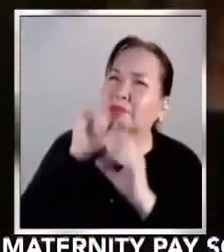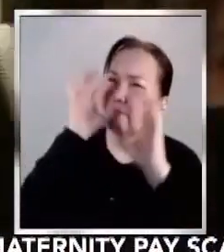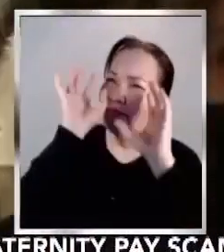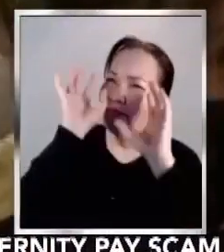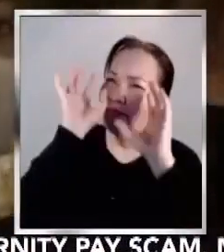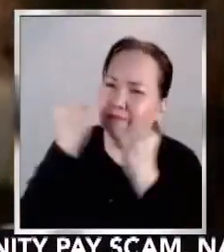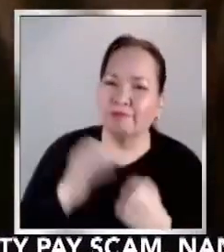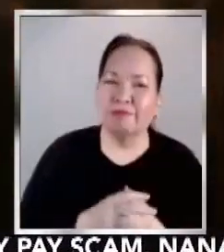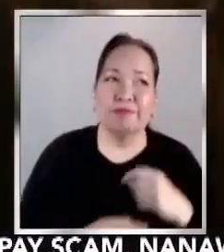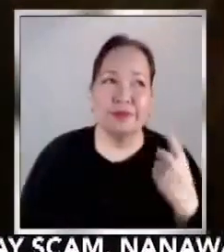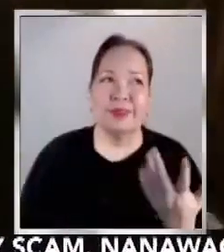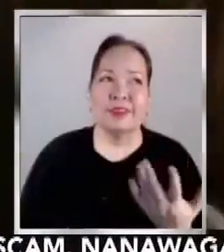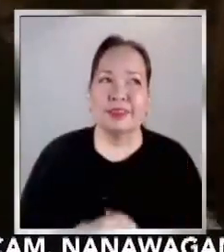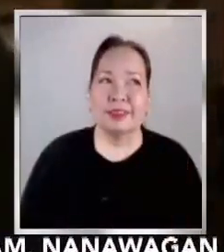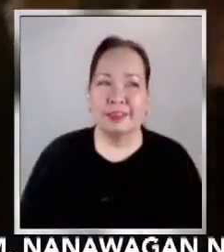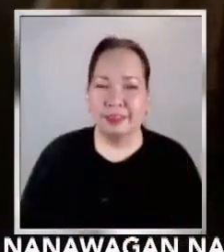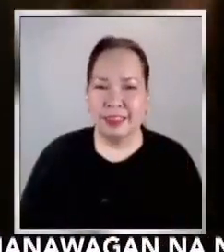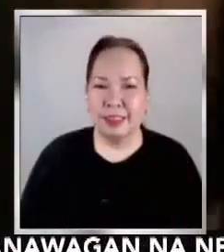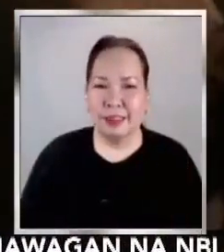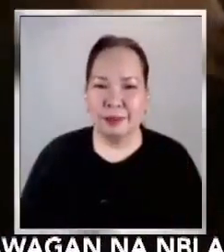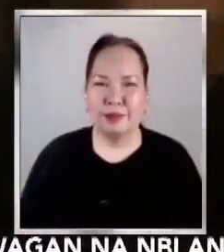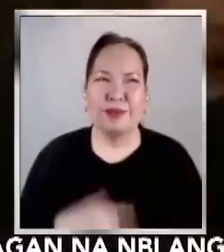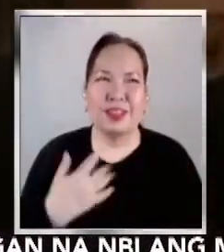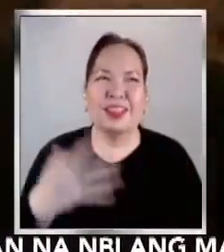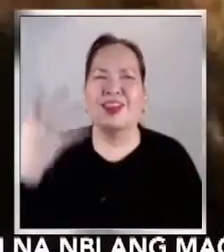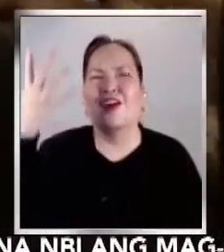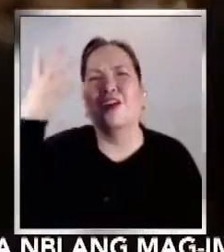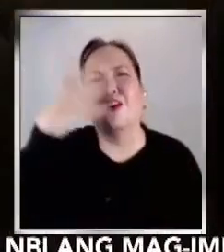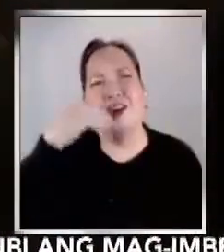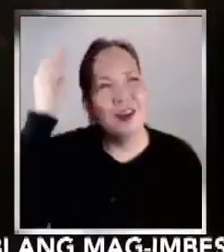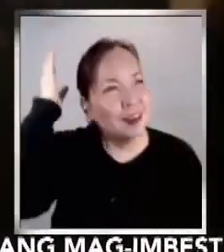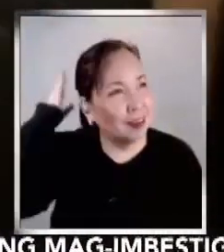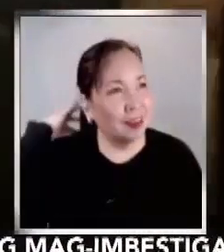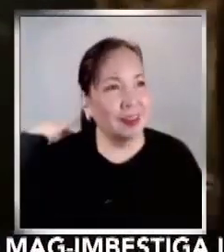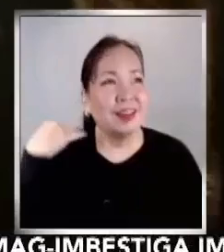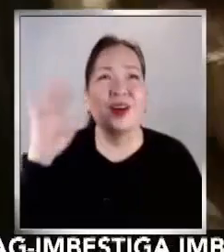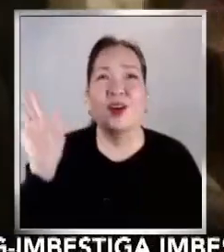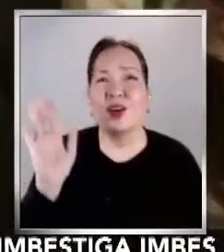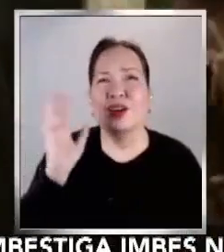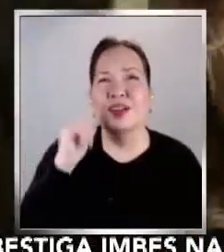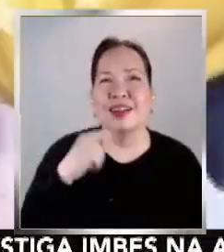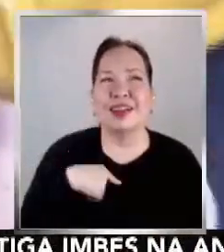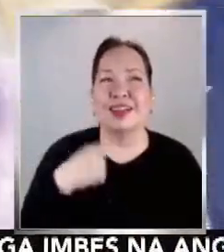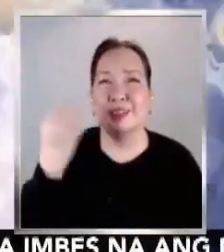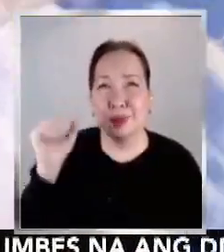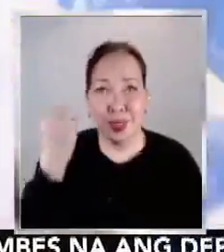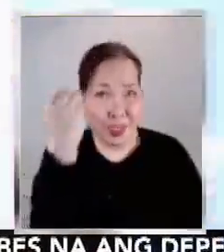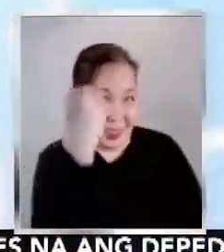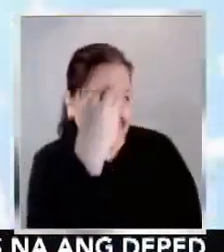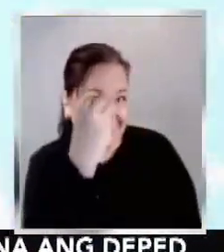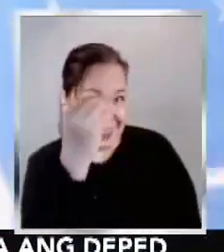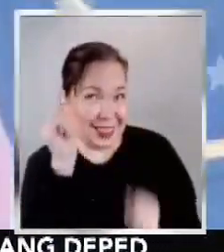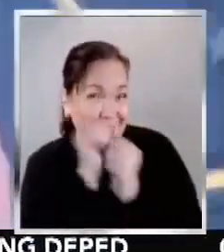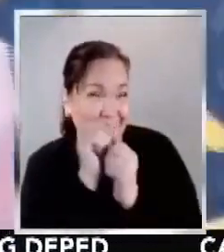buhok! Karami isang buhok! Kokoy! Pa-selfie!